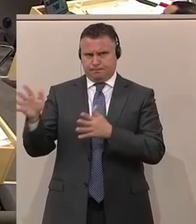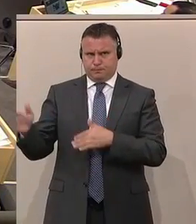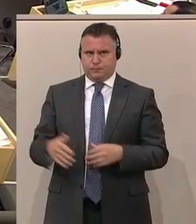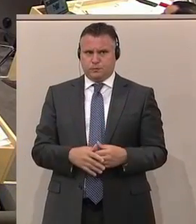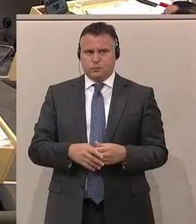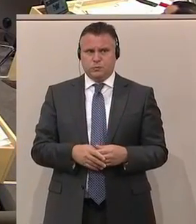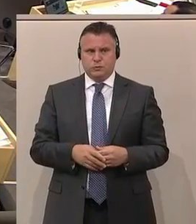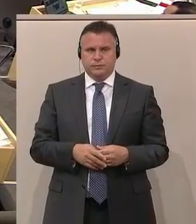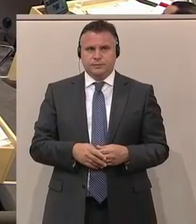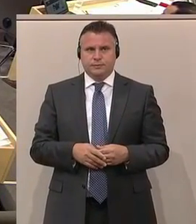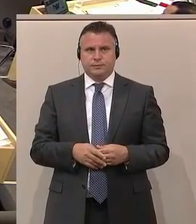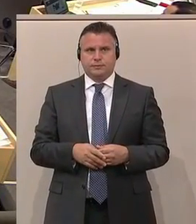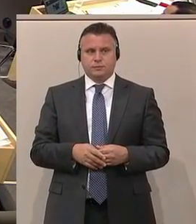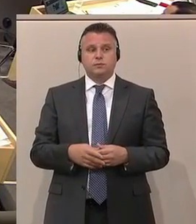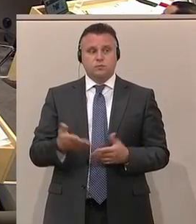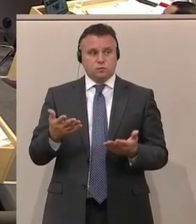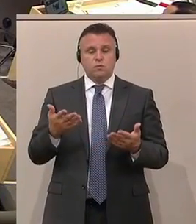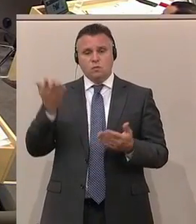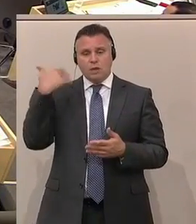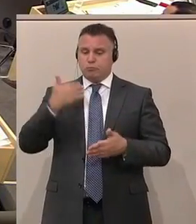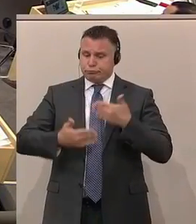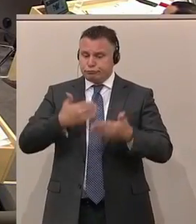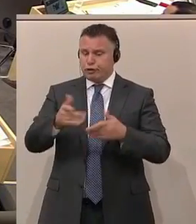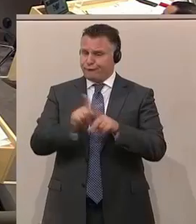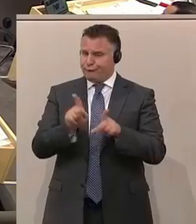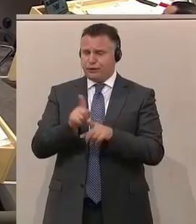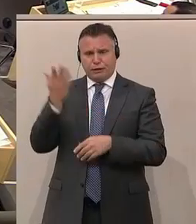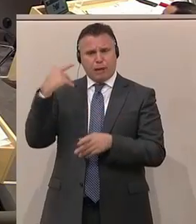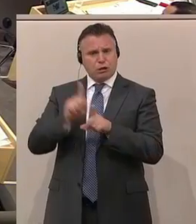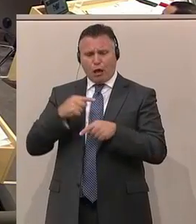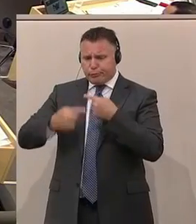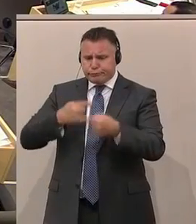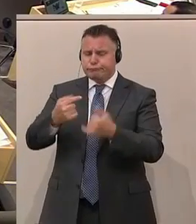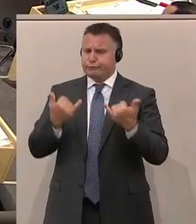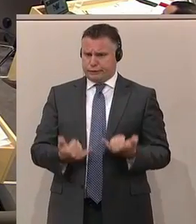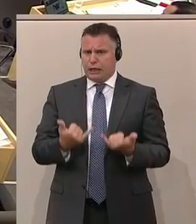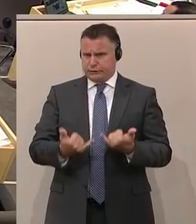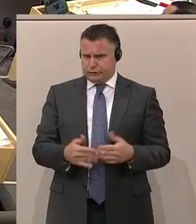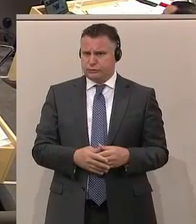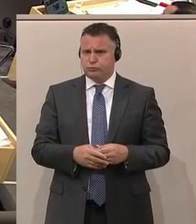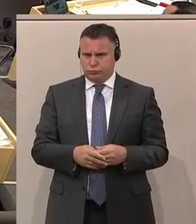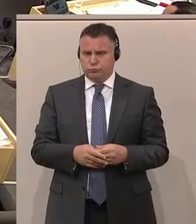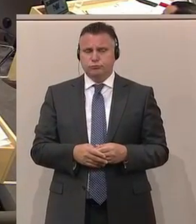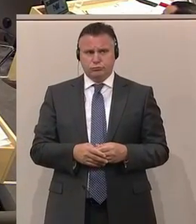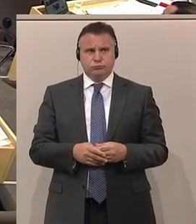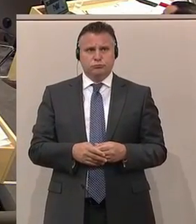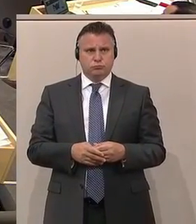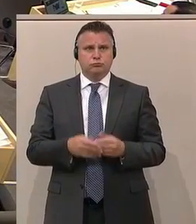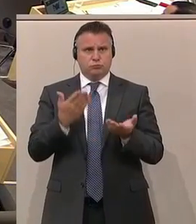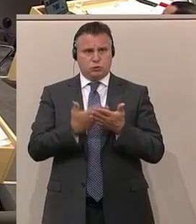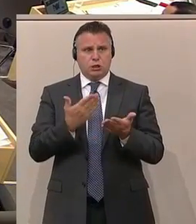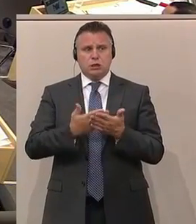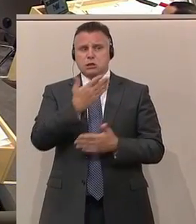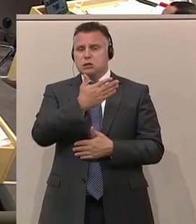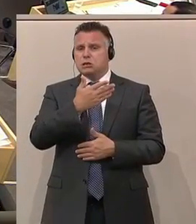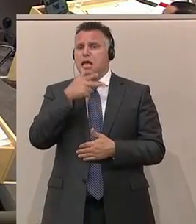damalige Prozess wurde auch dieses Mal angewandt. Und umso bedauerlicher und auch unverständlicher ist, dass die